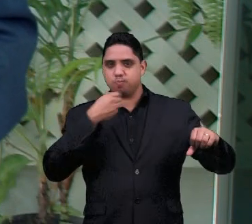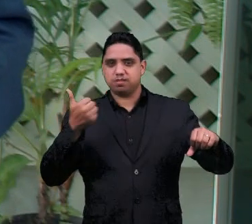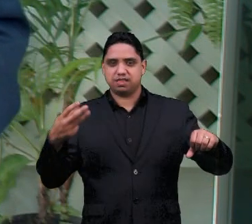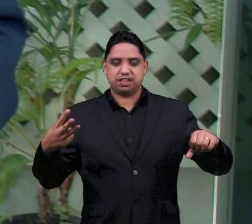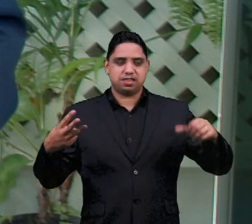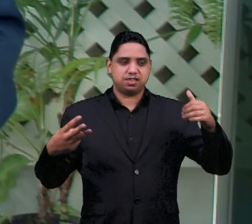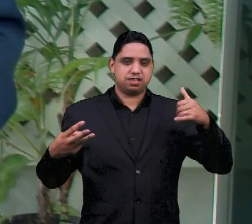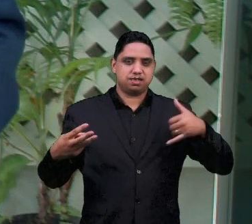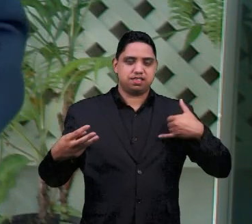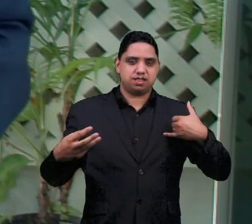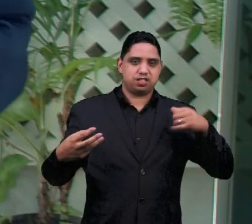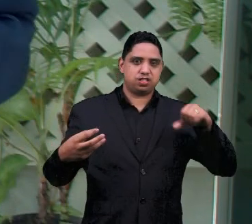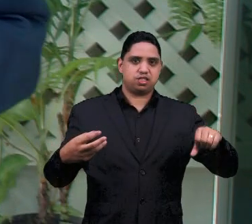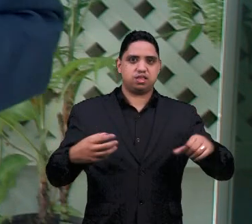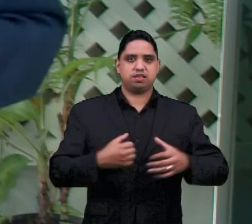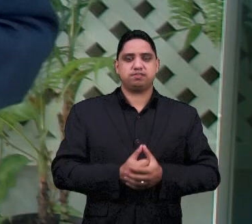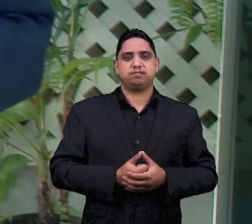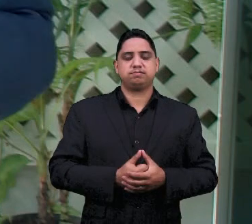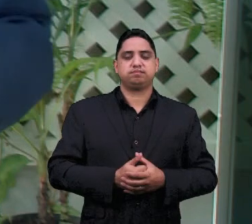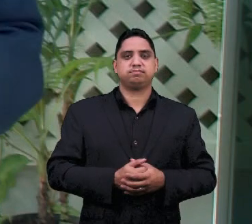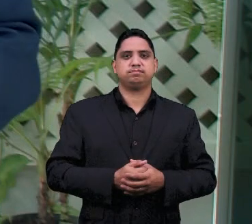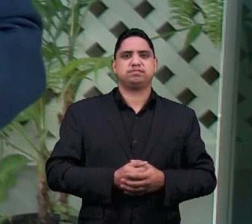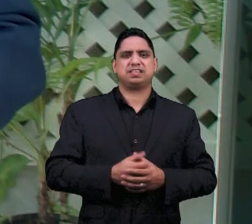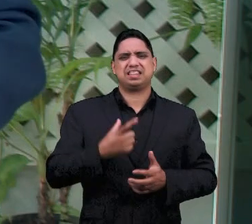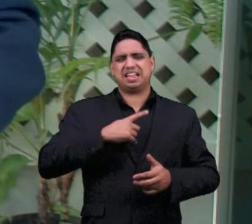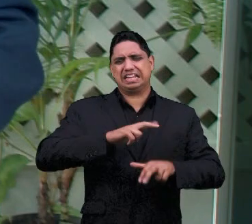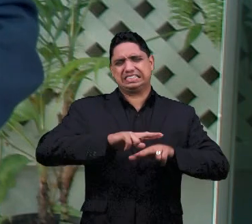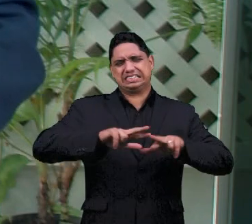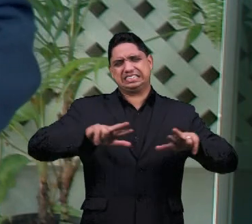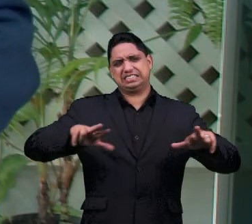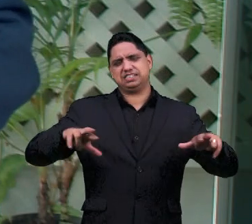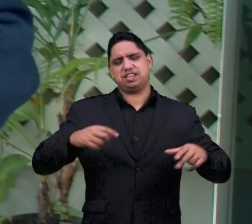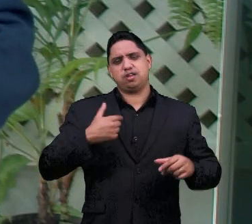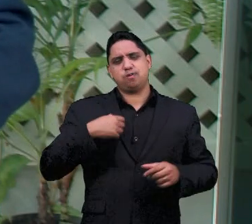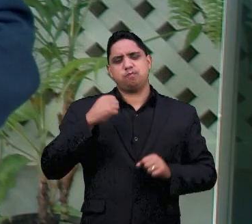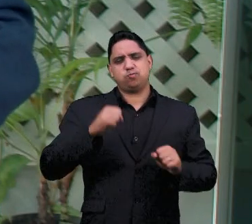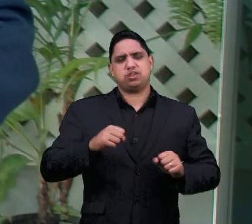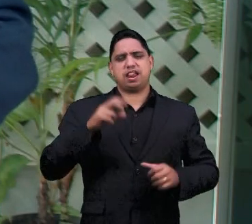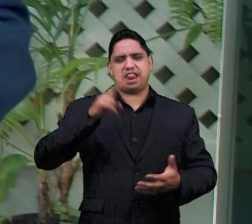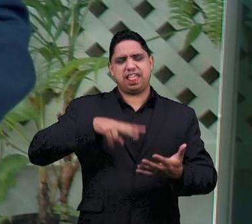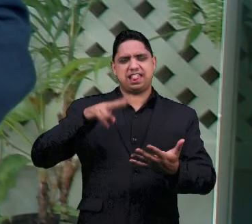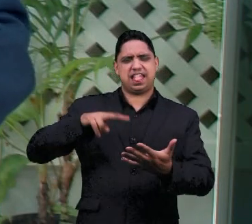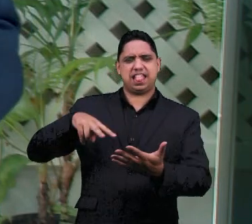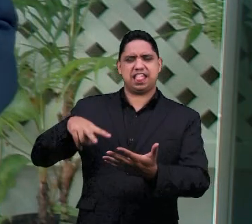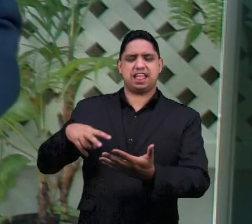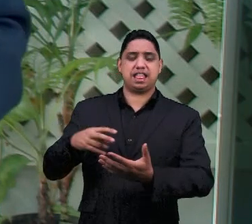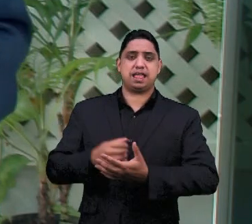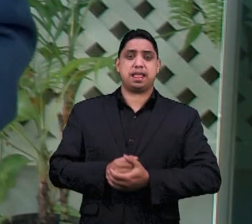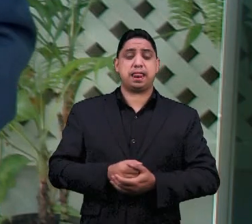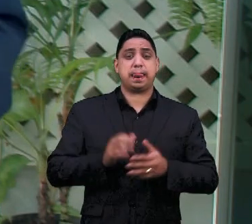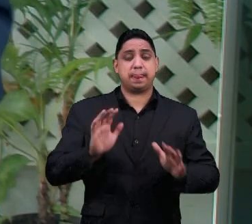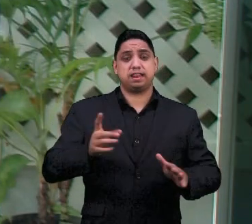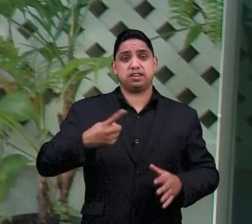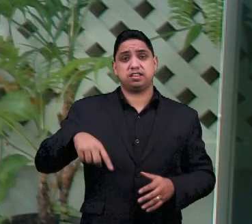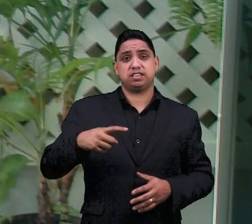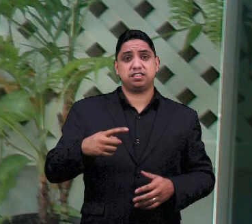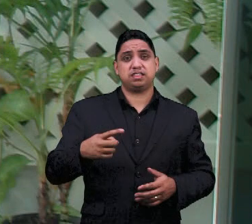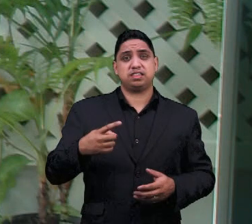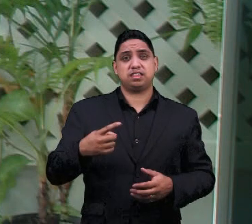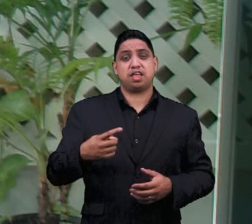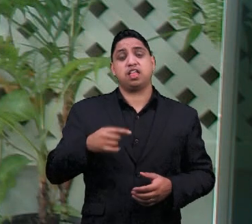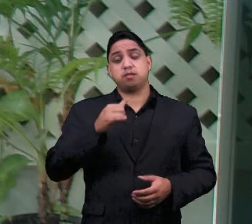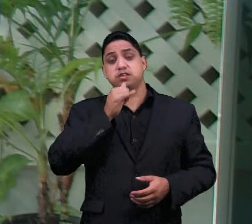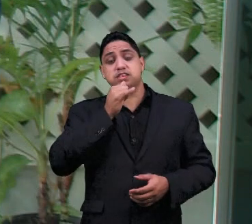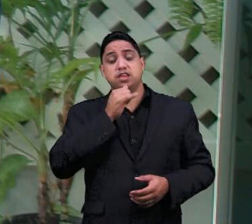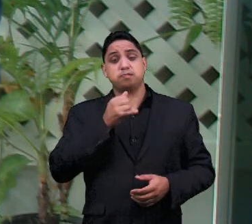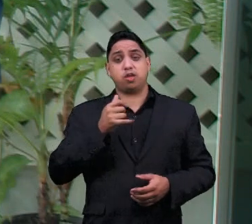et Emmanuel, qui a 13 ans, sont des enfants de nos frères Adaïrton. Mes frères, il y a des